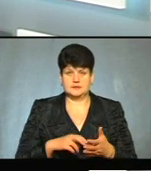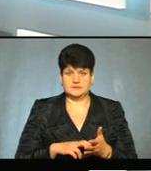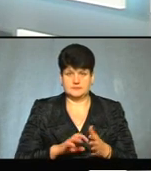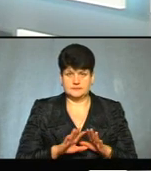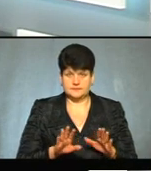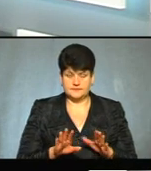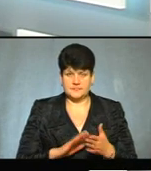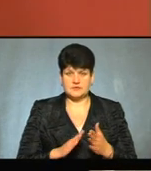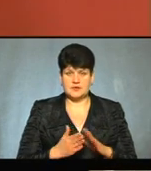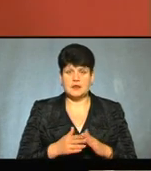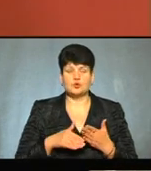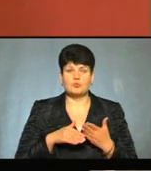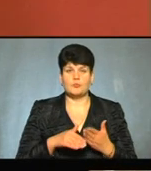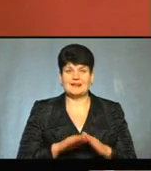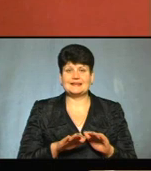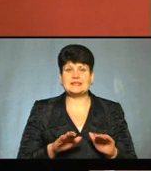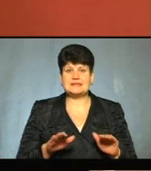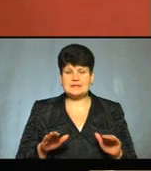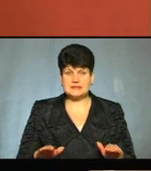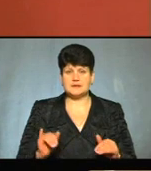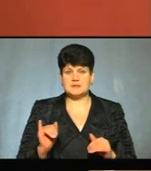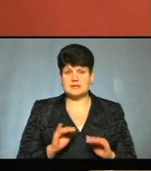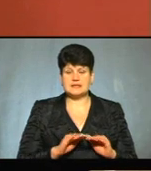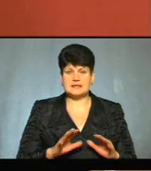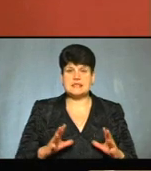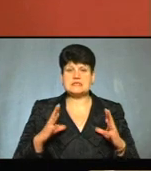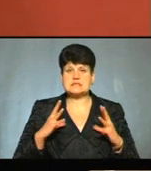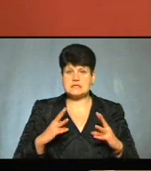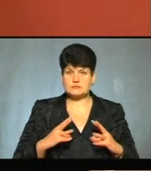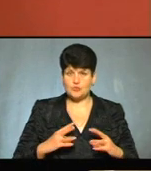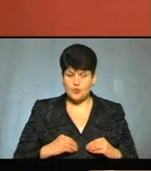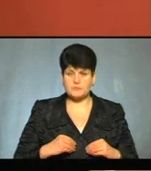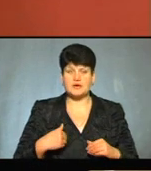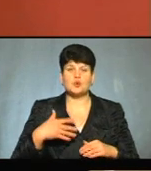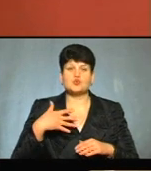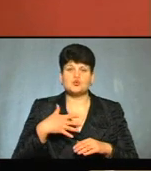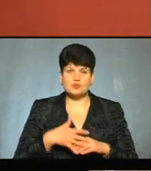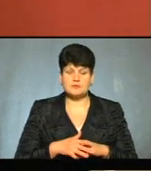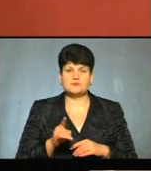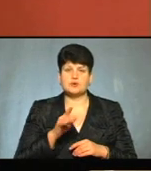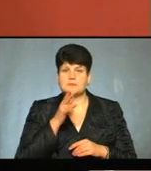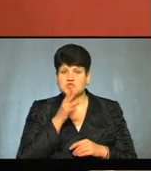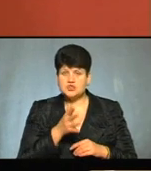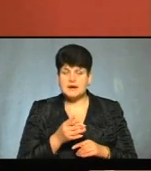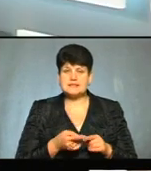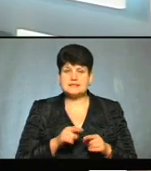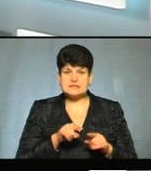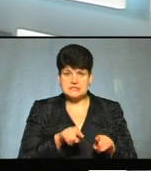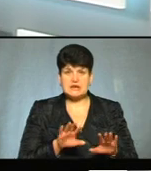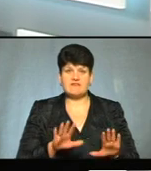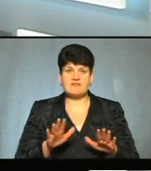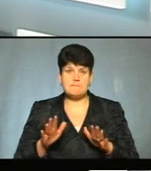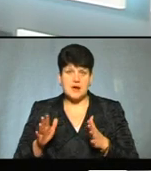такій ситуації, а допомагати дітям і саме дітей заспокоювати, адже ми розуміємо, що під час